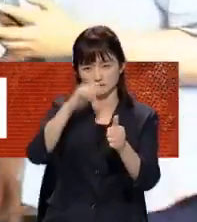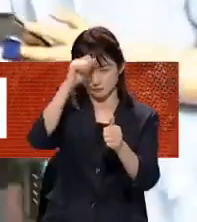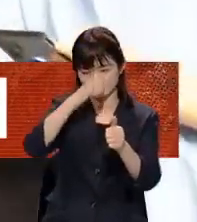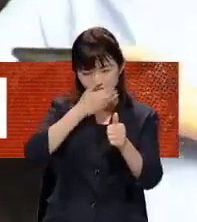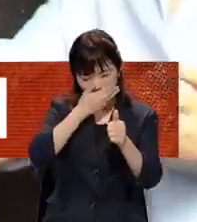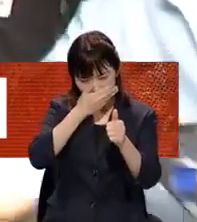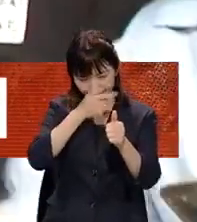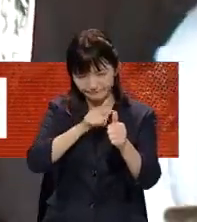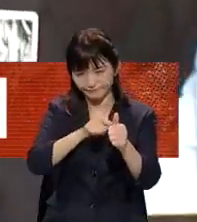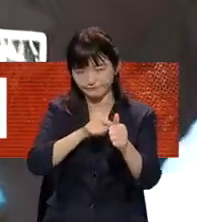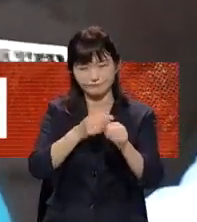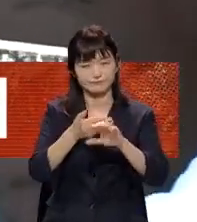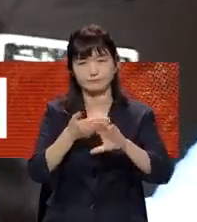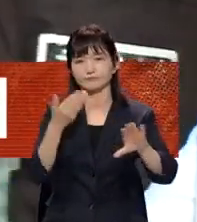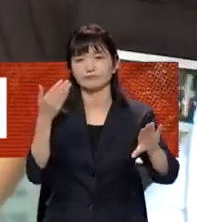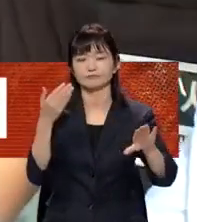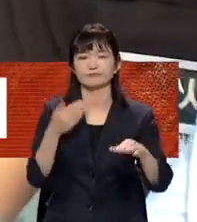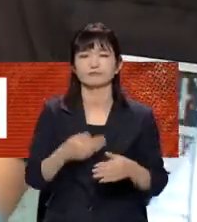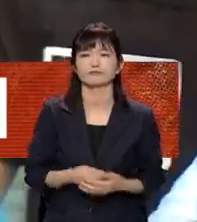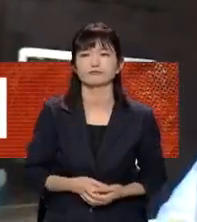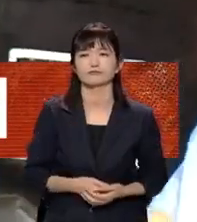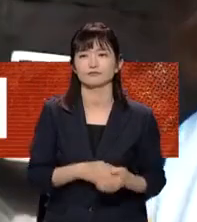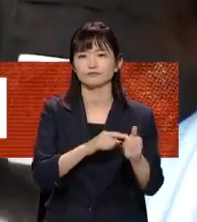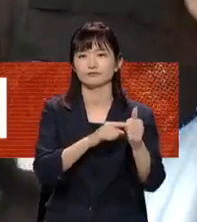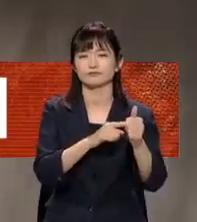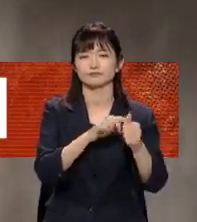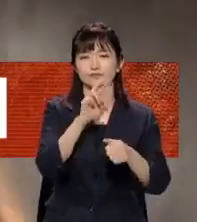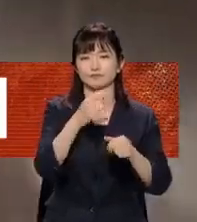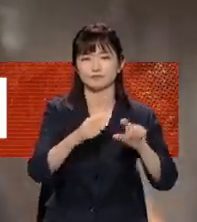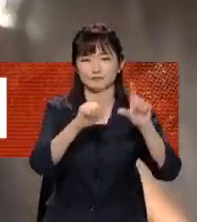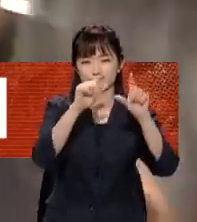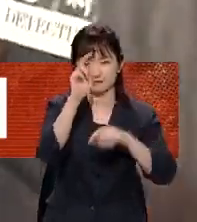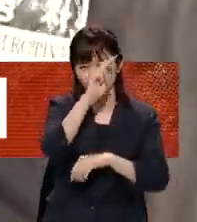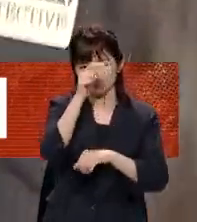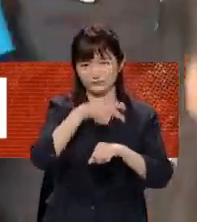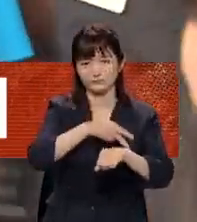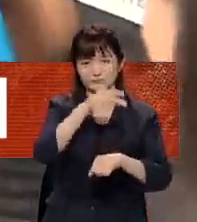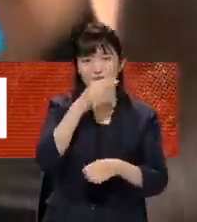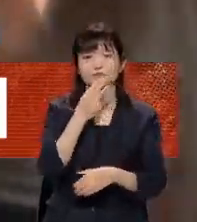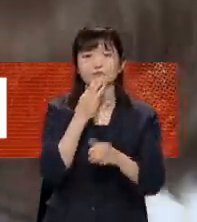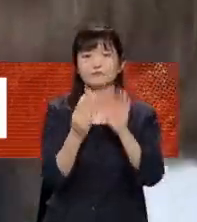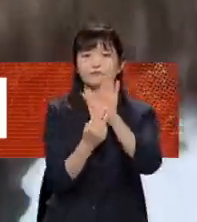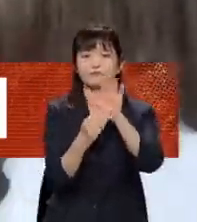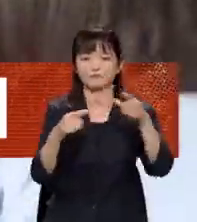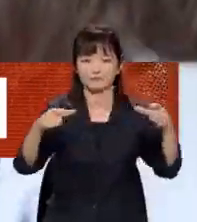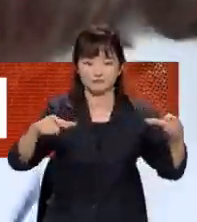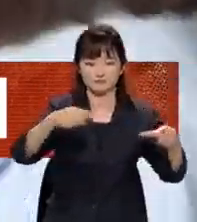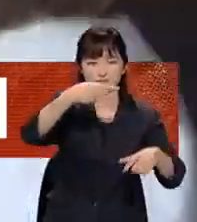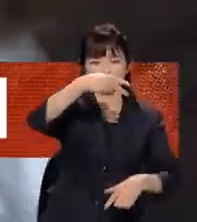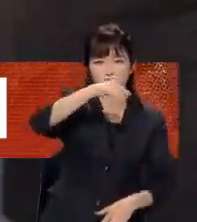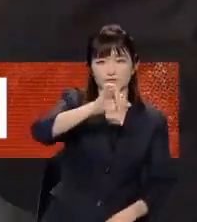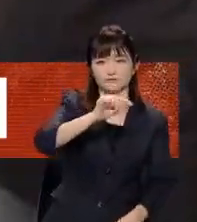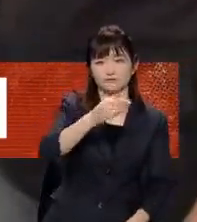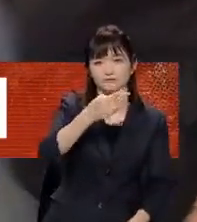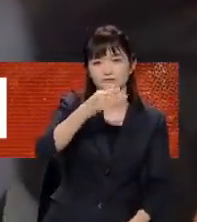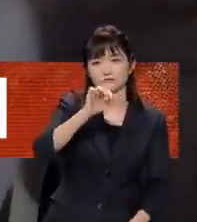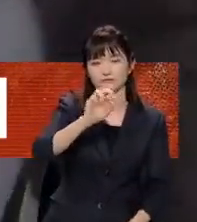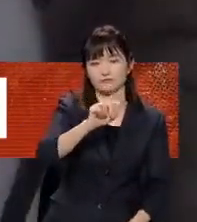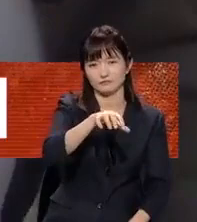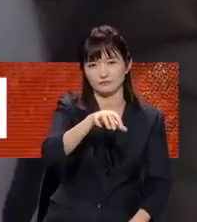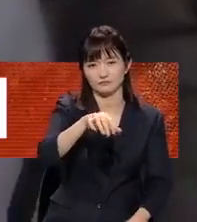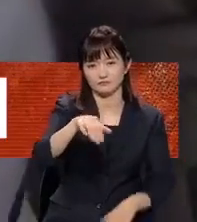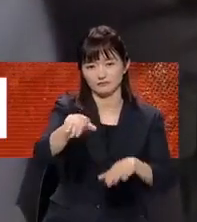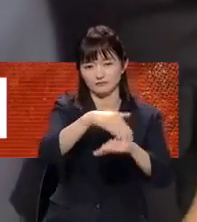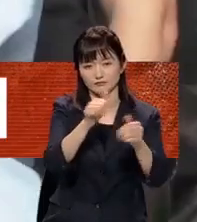이와는 대조적인 모습이었습니다 조선은 지난 21일 오후 2시쯤에 서울 관악구 신림역 인근에서 지나가는 남성들에게